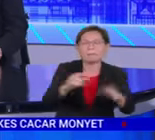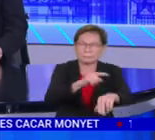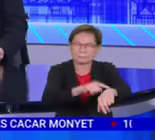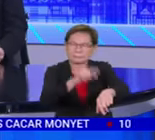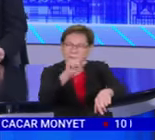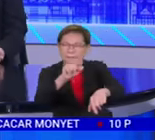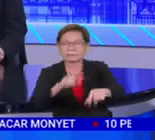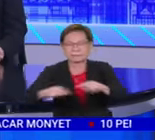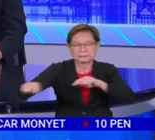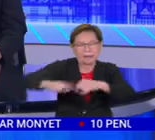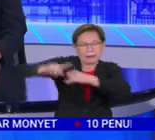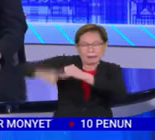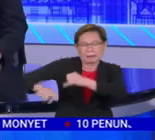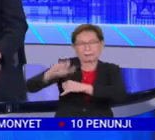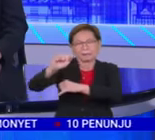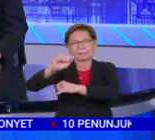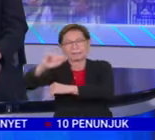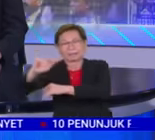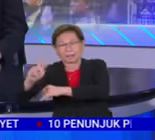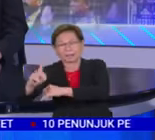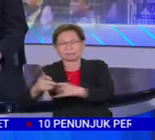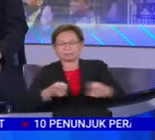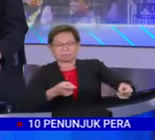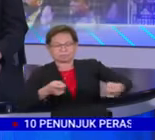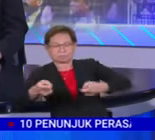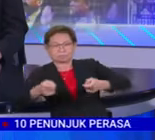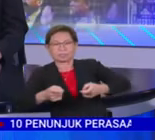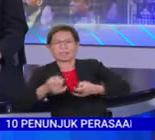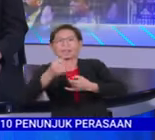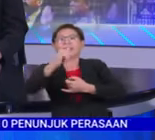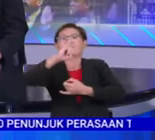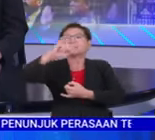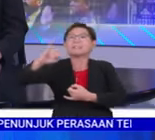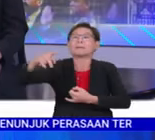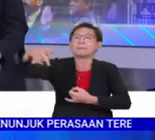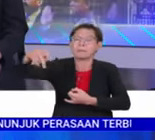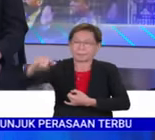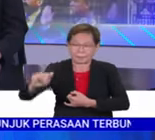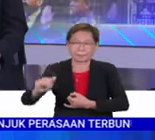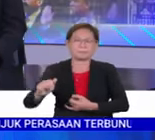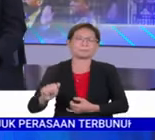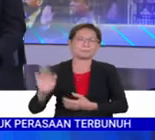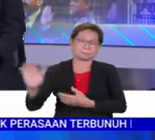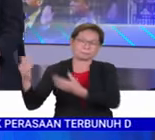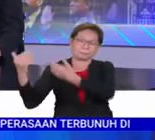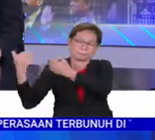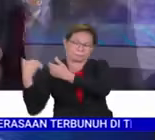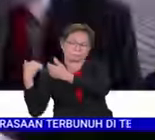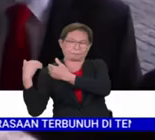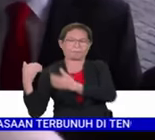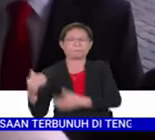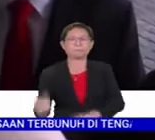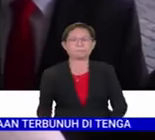dalam tindakan akhir jawatan kuasa yang dikendalikan Jabatan Perkhidmatan Awam JPA.